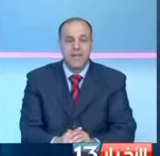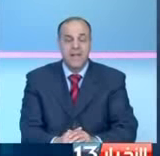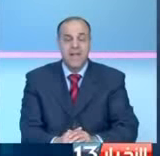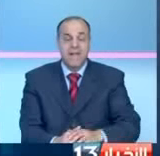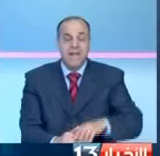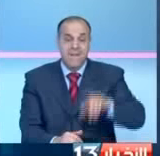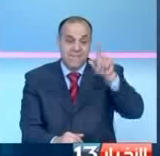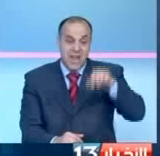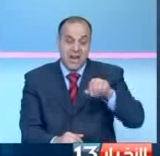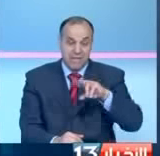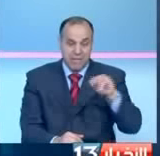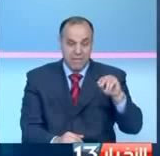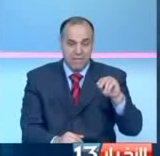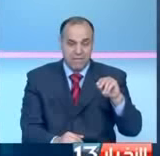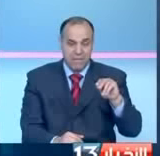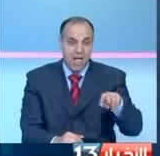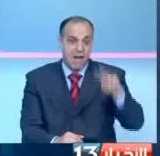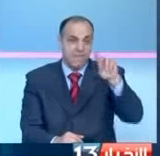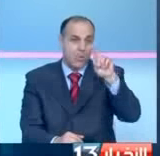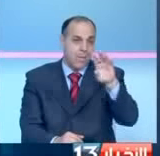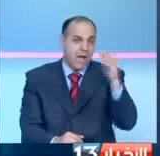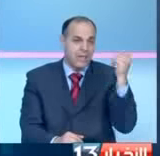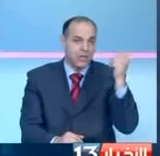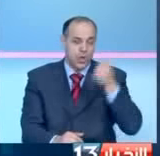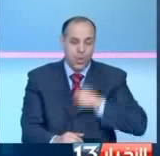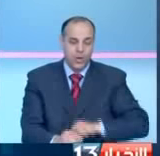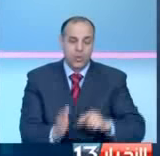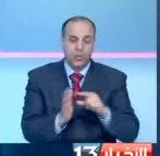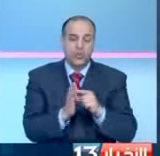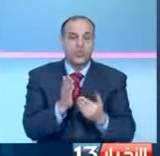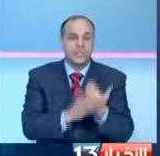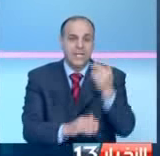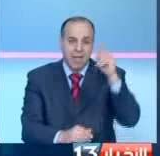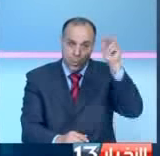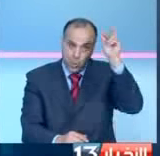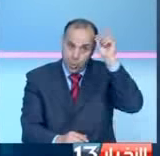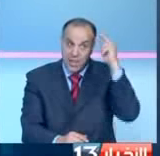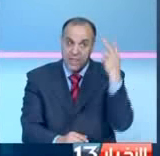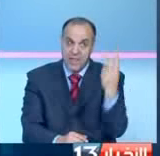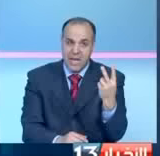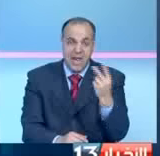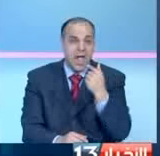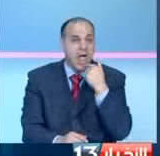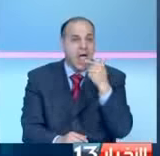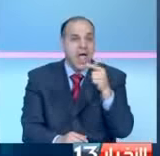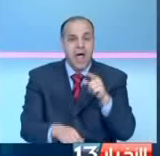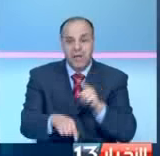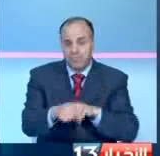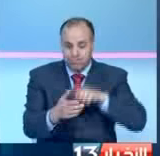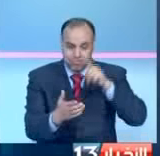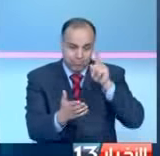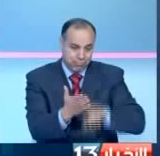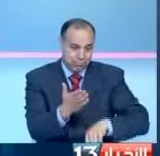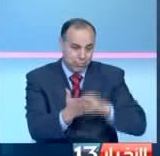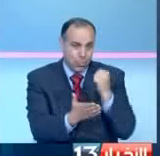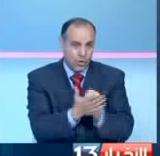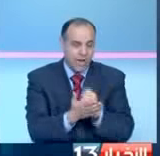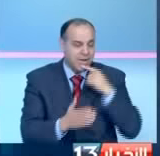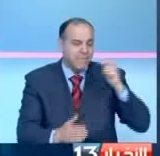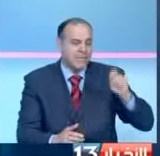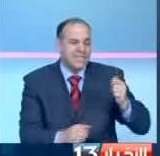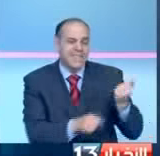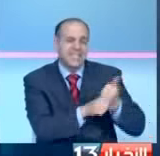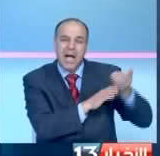في مثل هذا اليوم من سنة 14 و2000 ولد دستور الجمهورية الثانية، وبقيت لحظة المصادقة عليه في المجلس